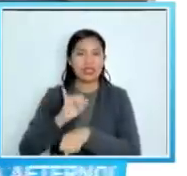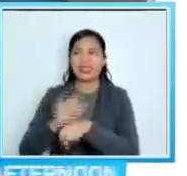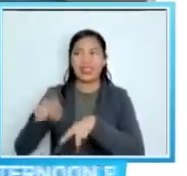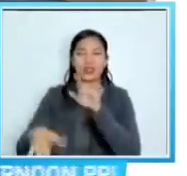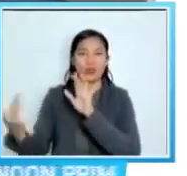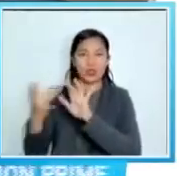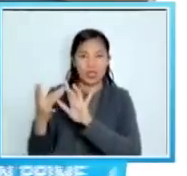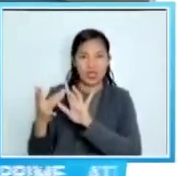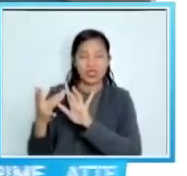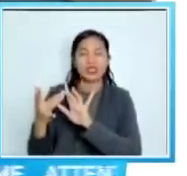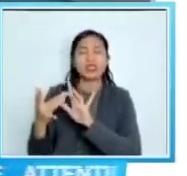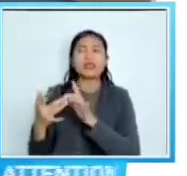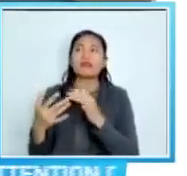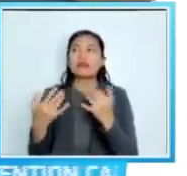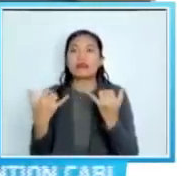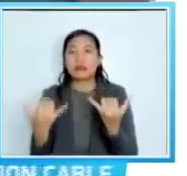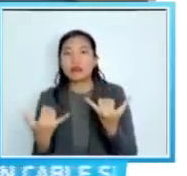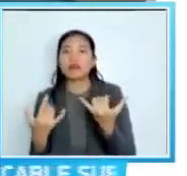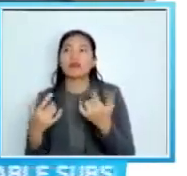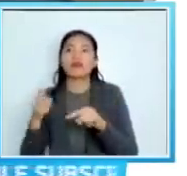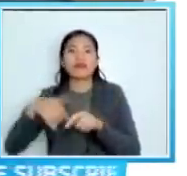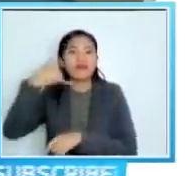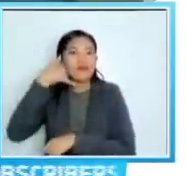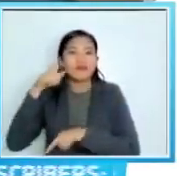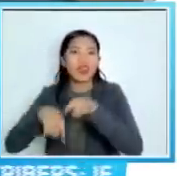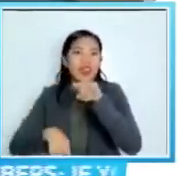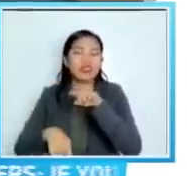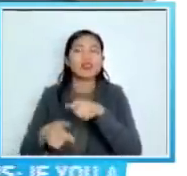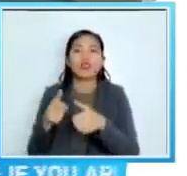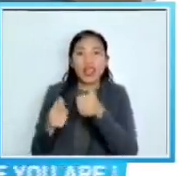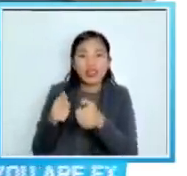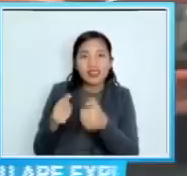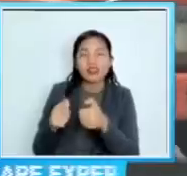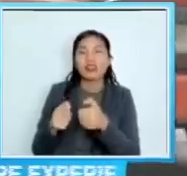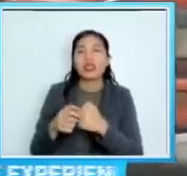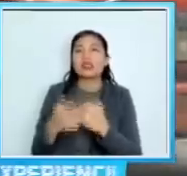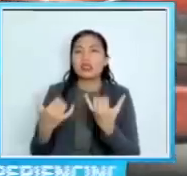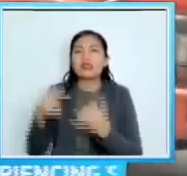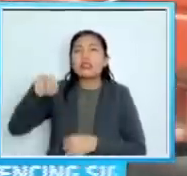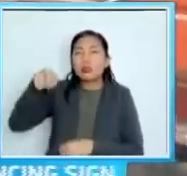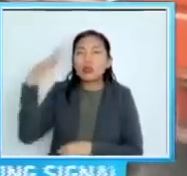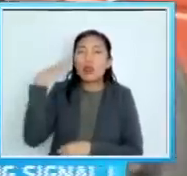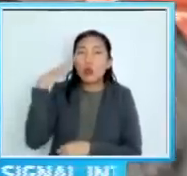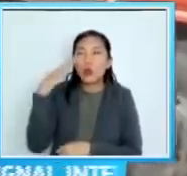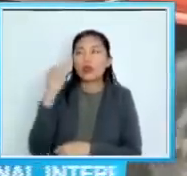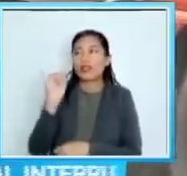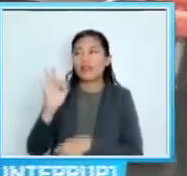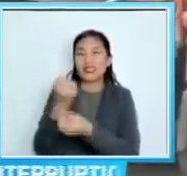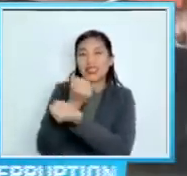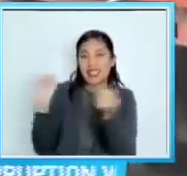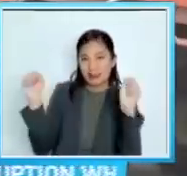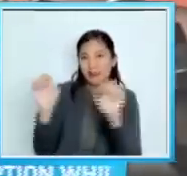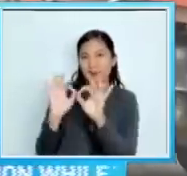dahil hindi nila makontak through cellphone, eh kailangan nilang makita, malaman personally kung ligtas ba ang kanilang mga kaanak. So dahil walang